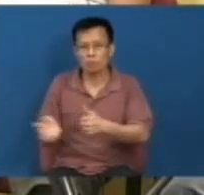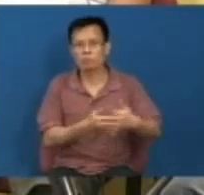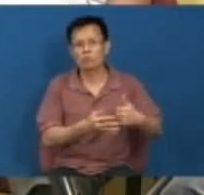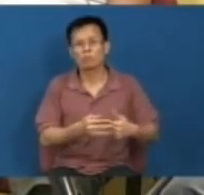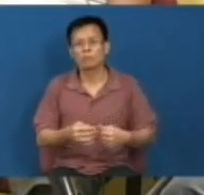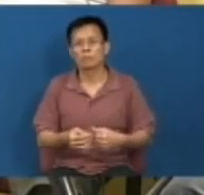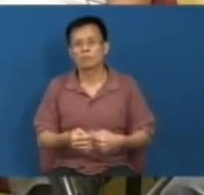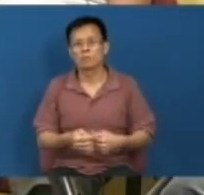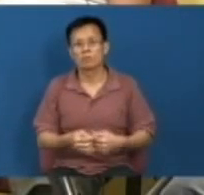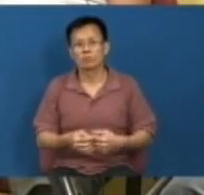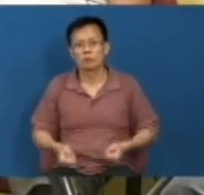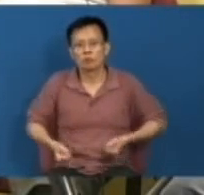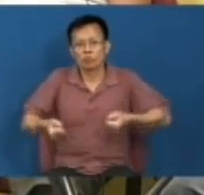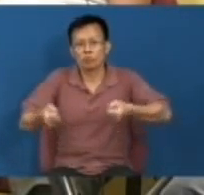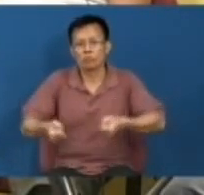你為止， 係啊， 啊，